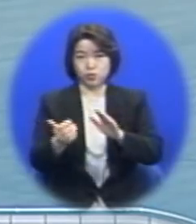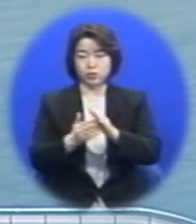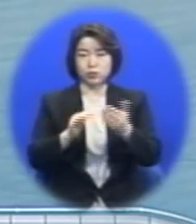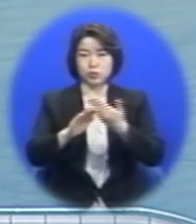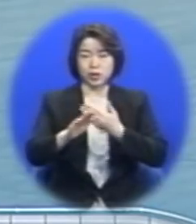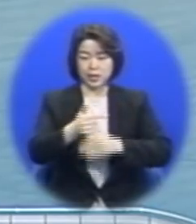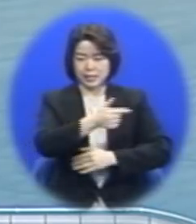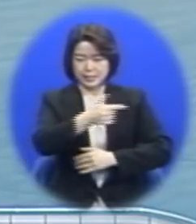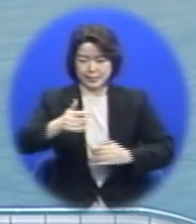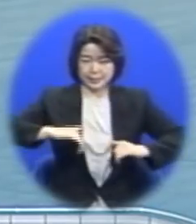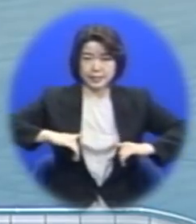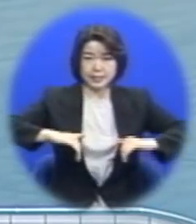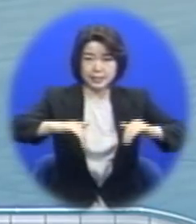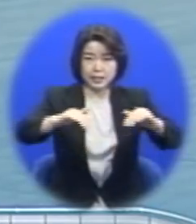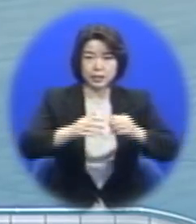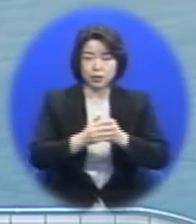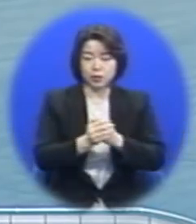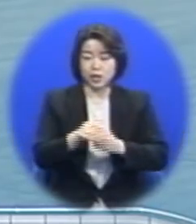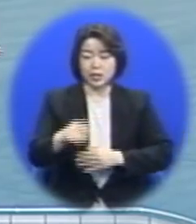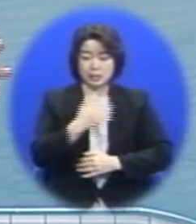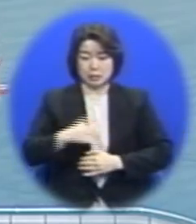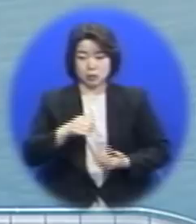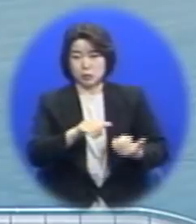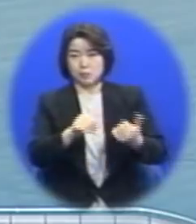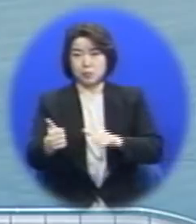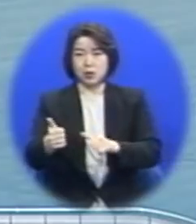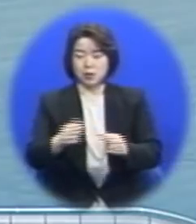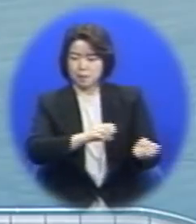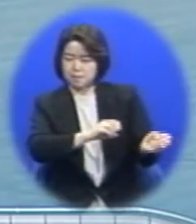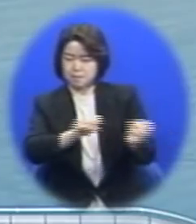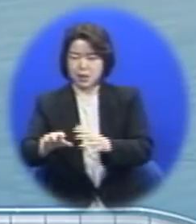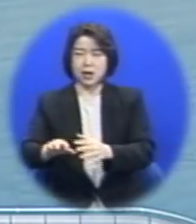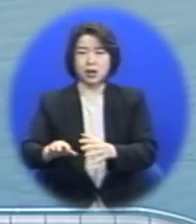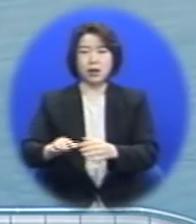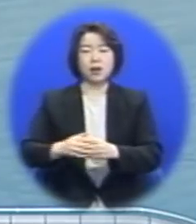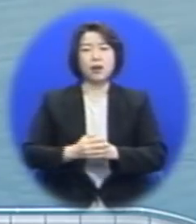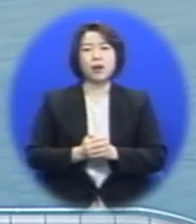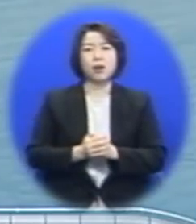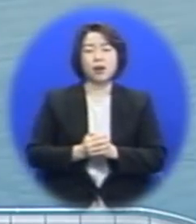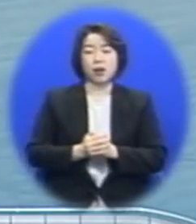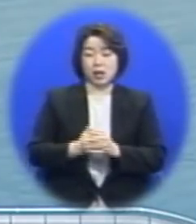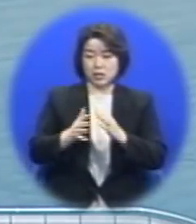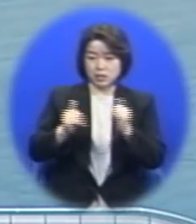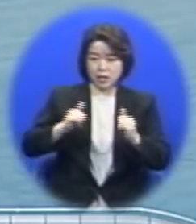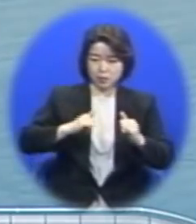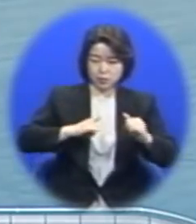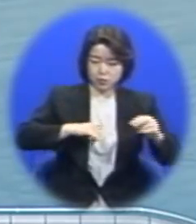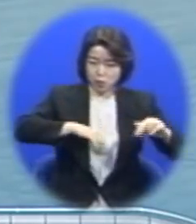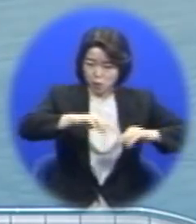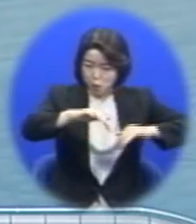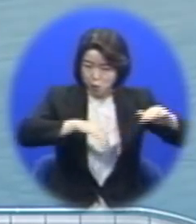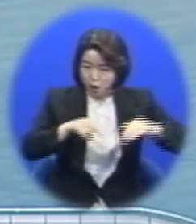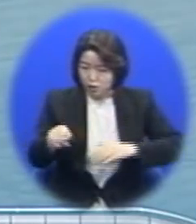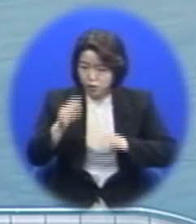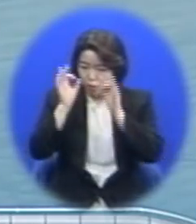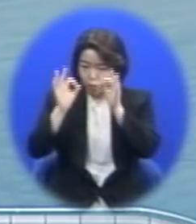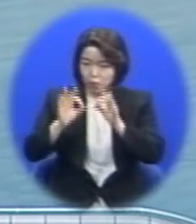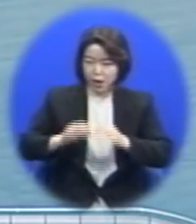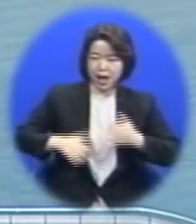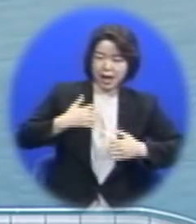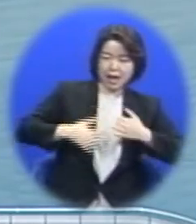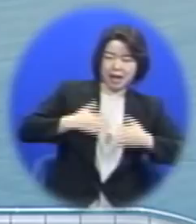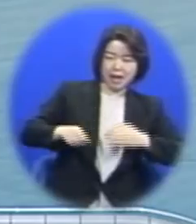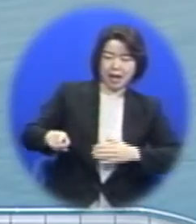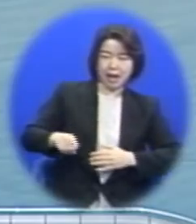큰 길거리에 그 시체가 그냥 내던져지고 사람들은 오고 가면서 보며 그걸 보고